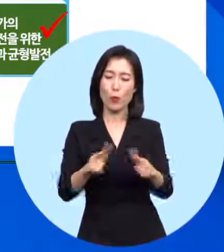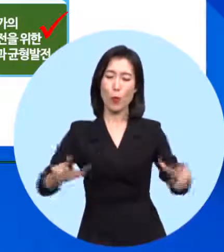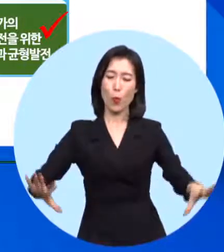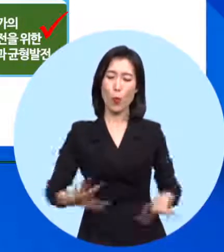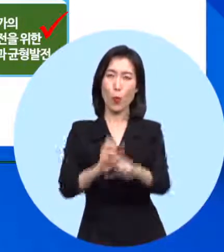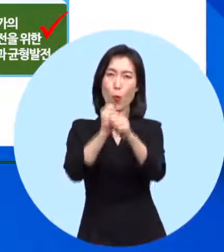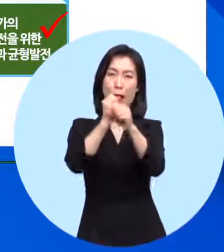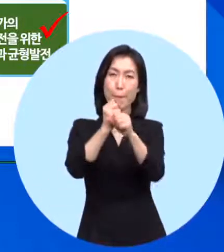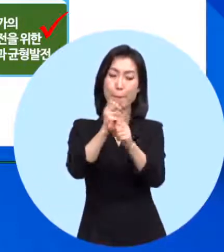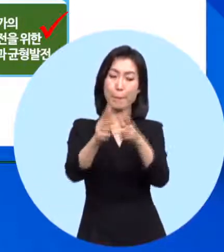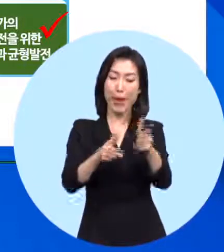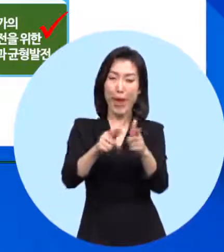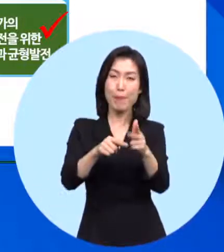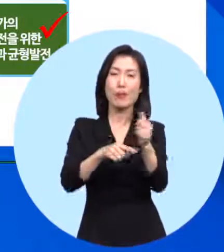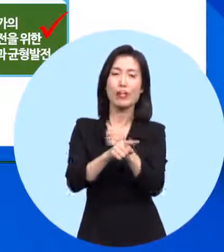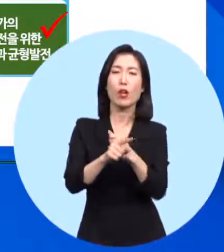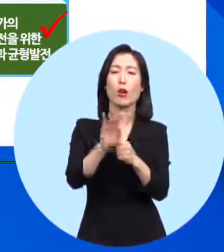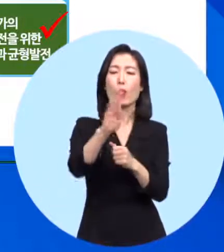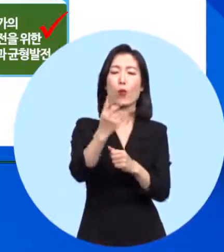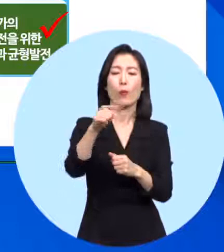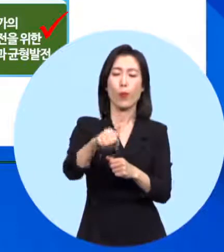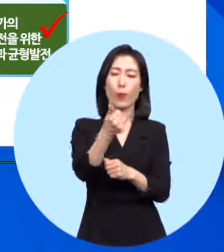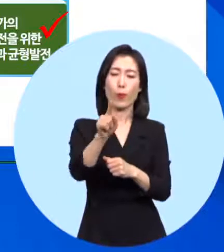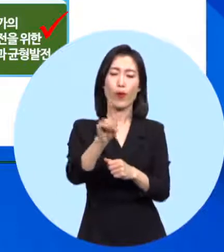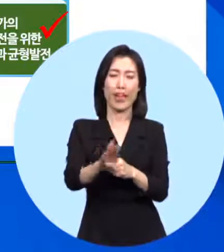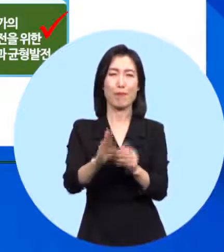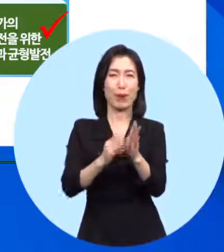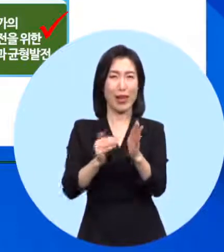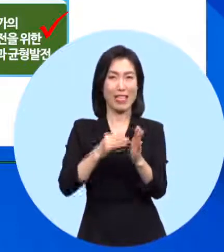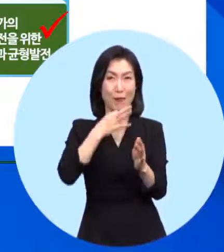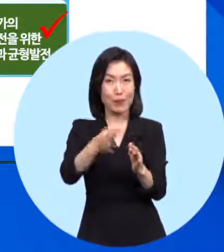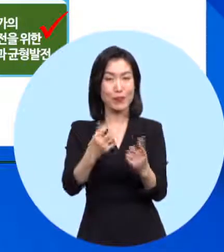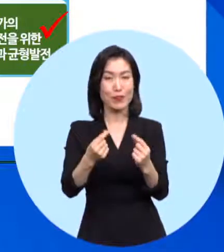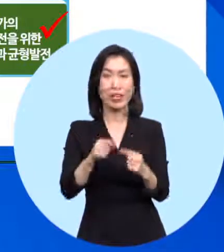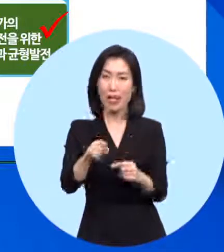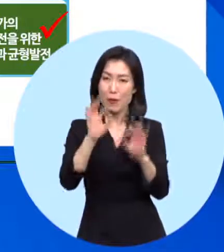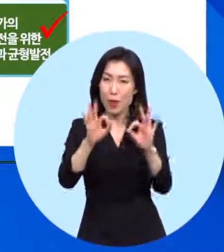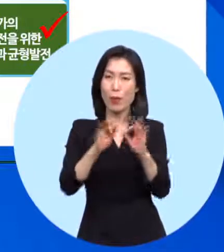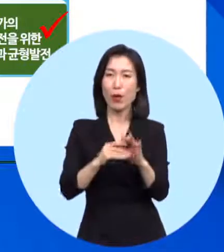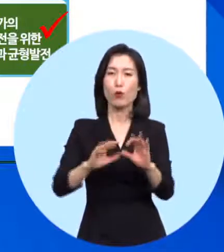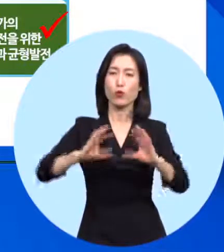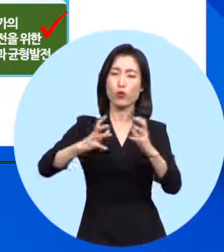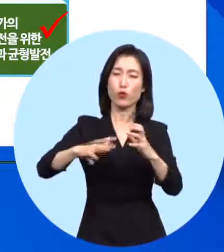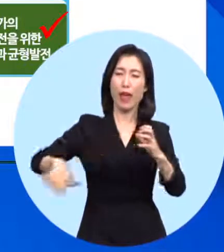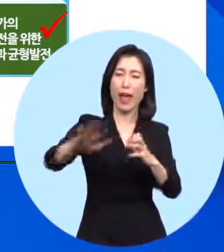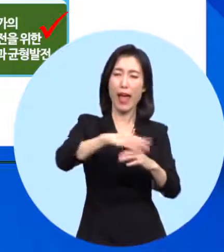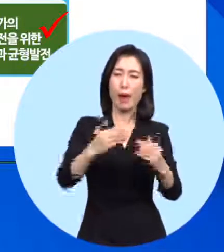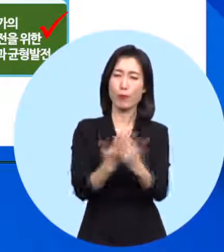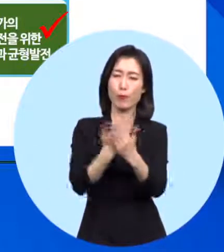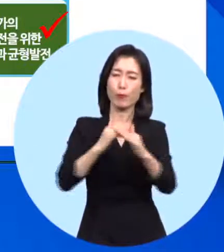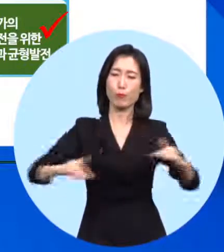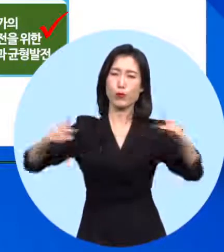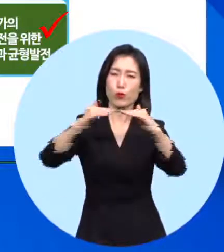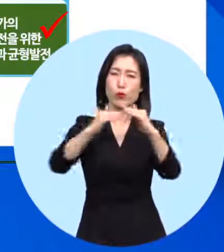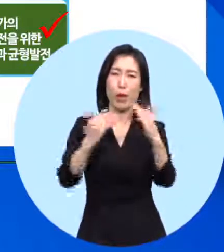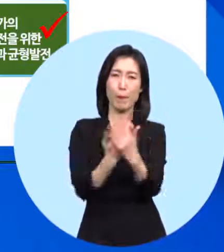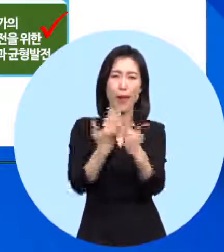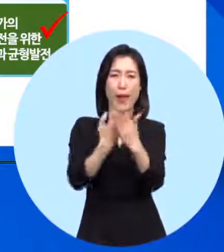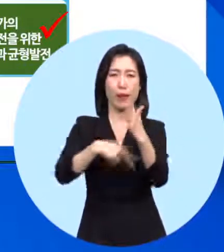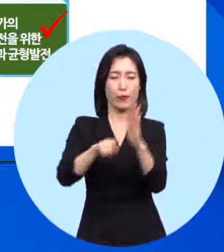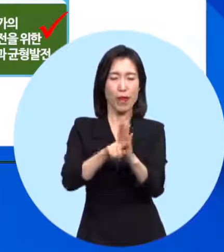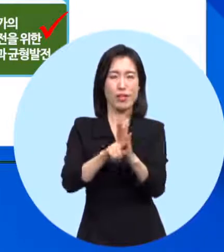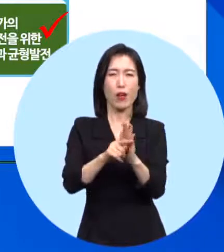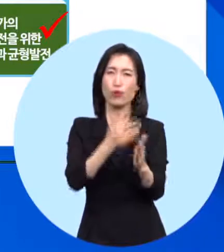사업을 우리가 복합혁신과제라고 하는데, 특히 여기 보시는 것처럼 국가의 고른 발전을 위한 자치분권과 균형 발전이 그